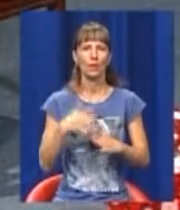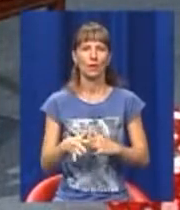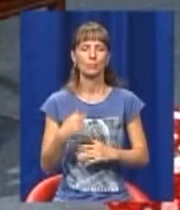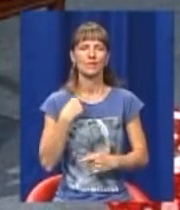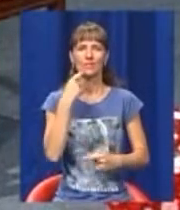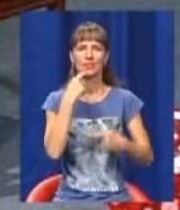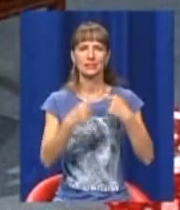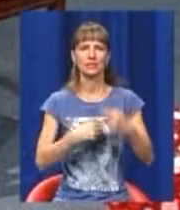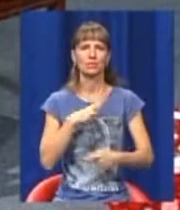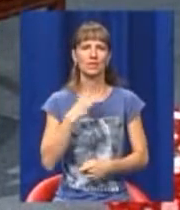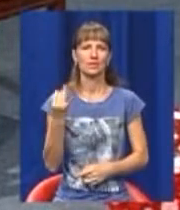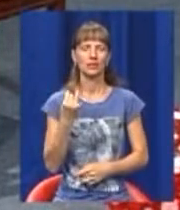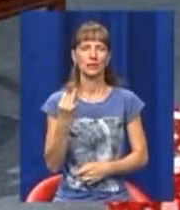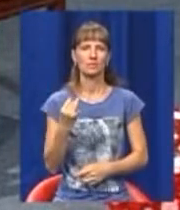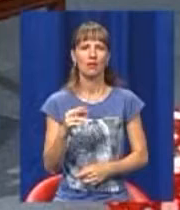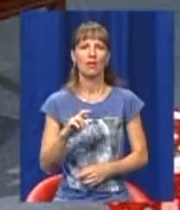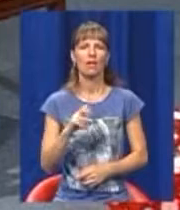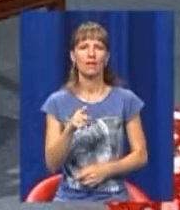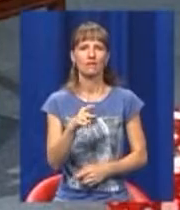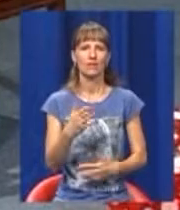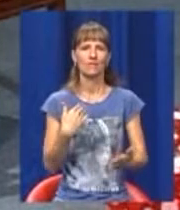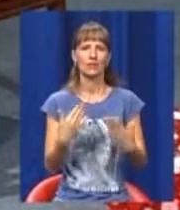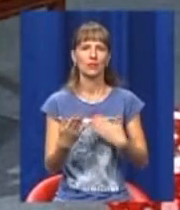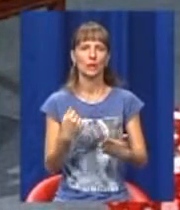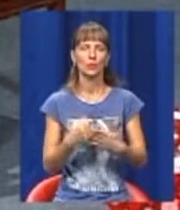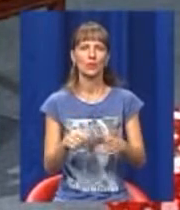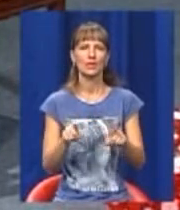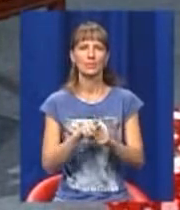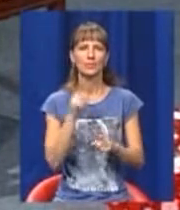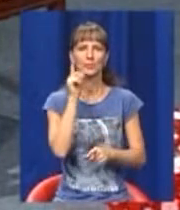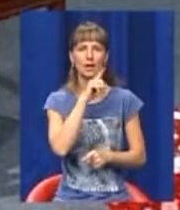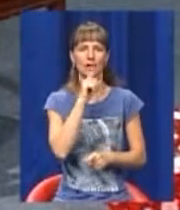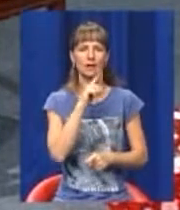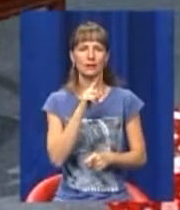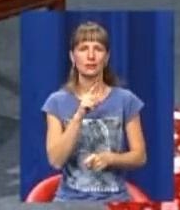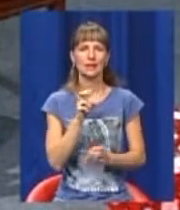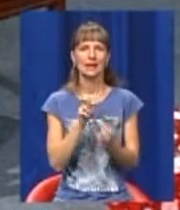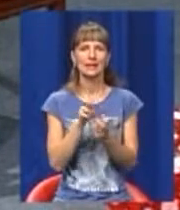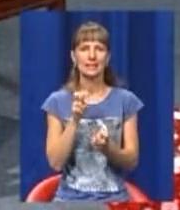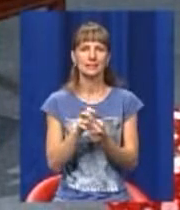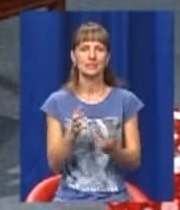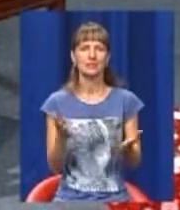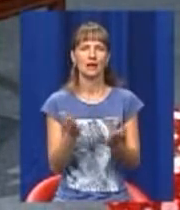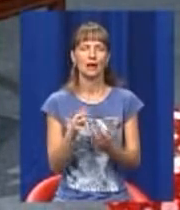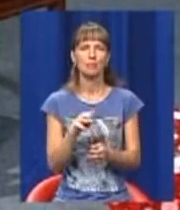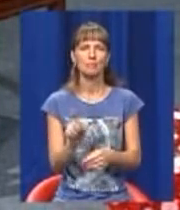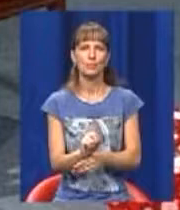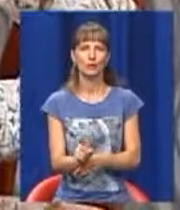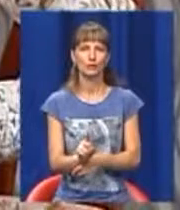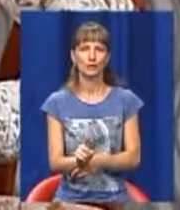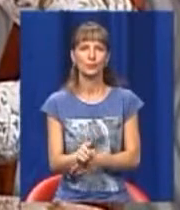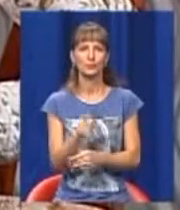мені завжди було цікаво. Ну, як ви відноситеся до таких маленьких пацюків, як миші? Ти